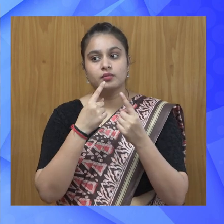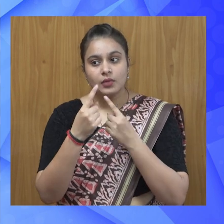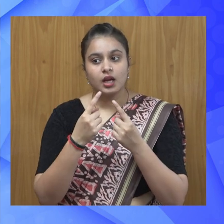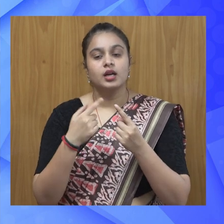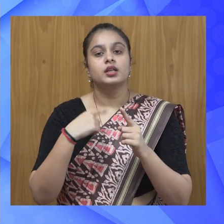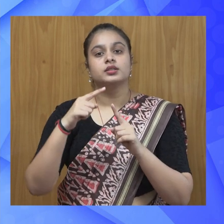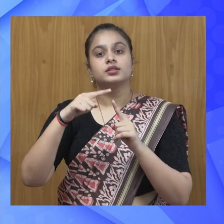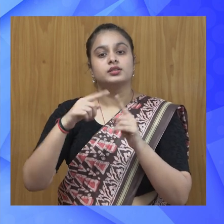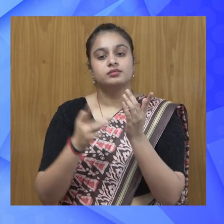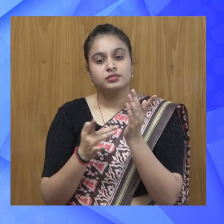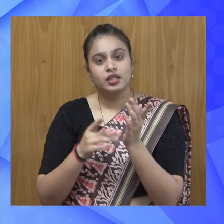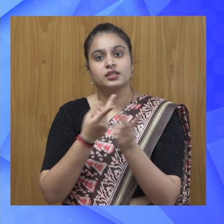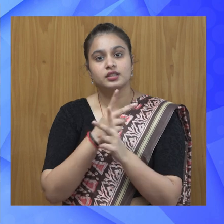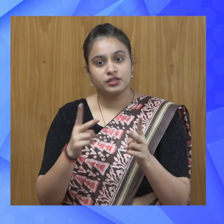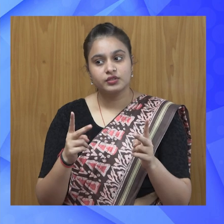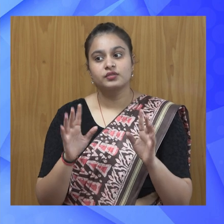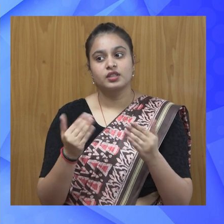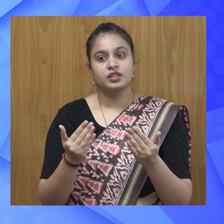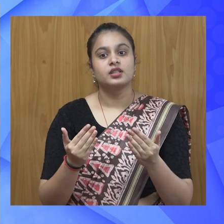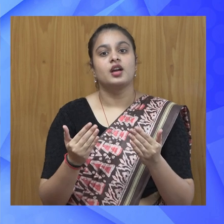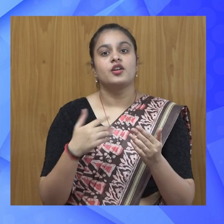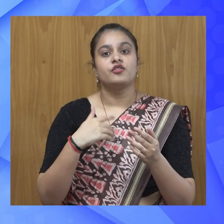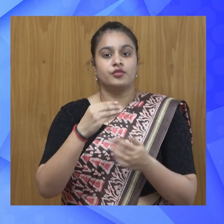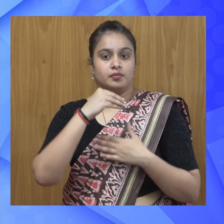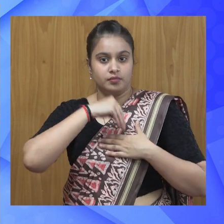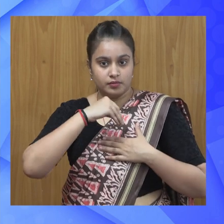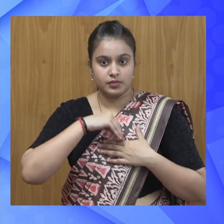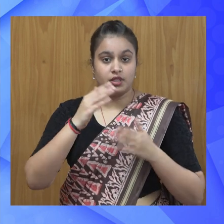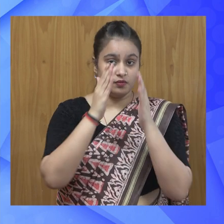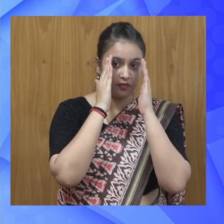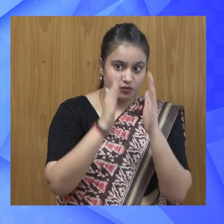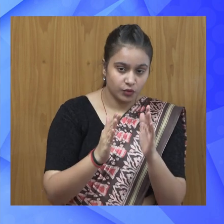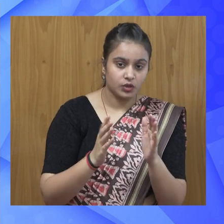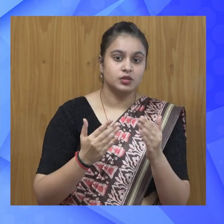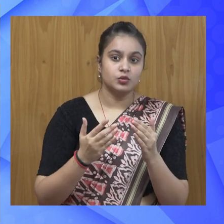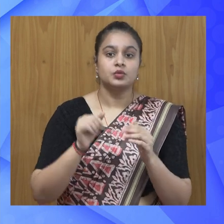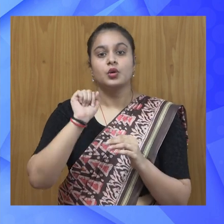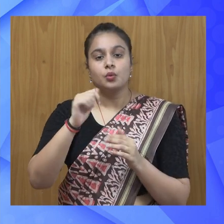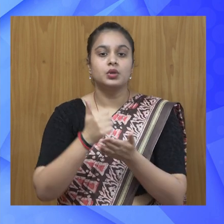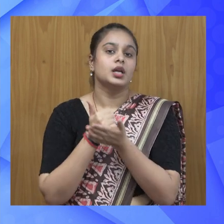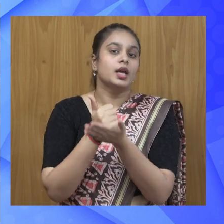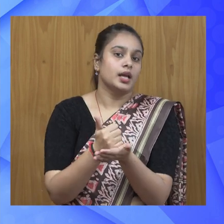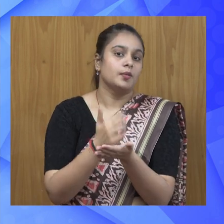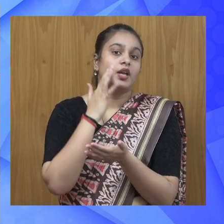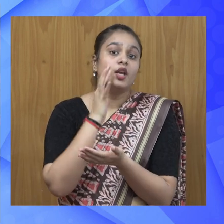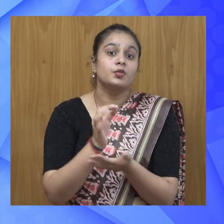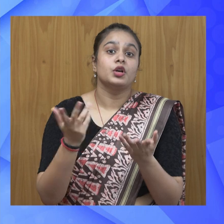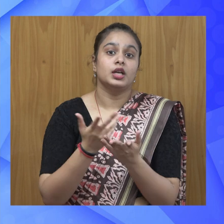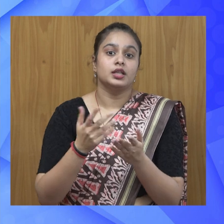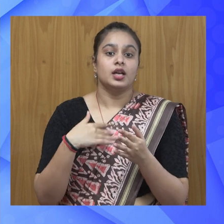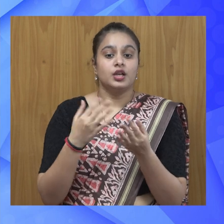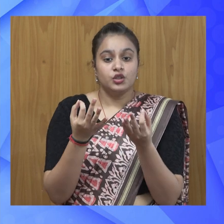अलग टेक्निक्स हैं उसका भी आपके ध्यान में, आपके मन की एकाग्रता में, इसमें भी आपका फायदा हो सकता है, लेकिन इम्पोर्टेंट ये है